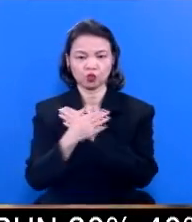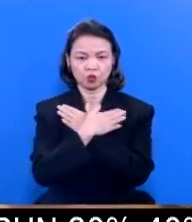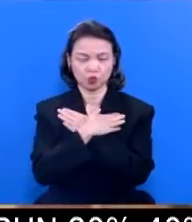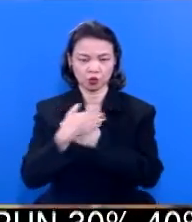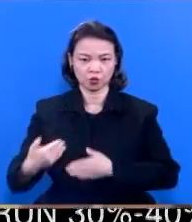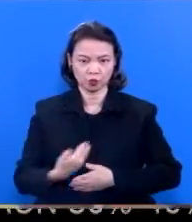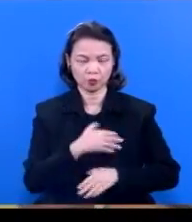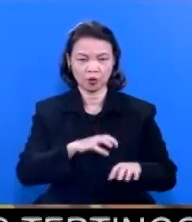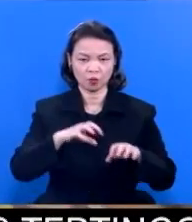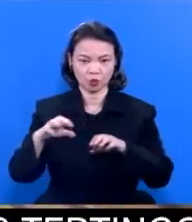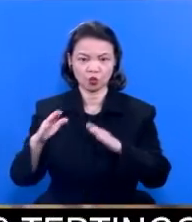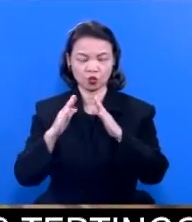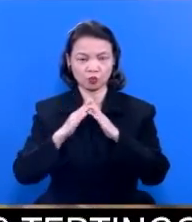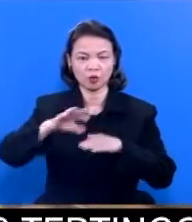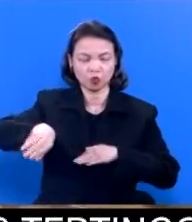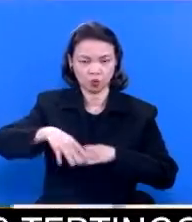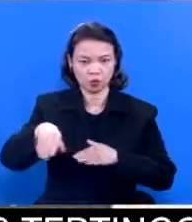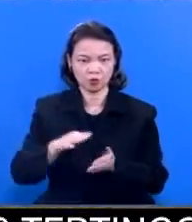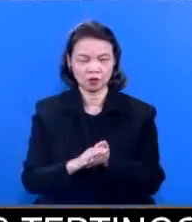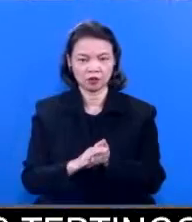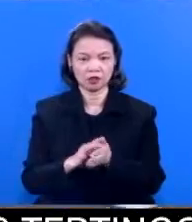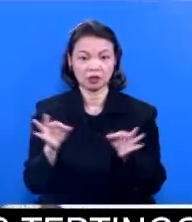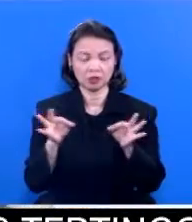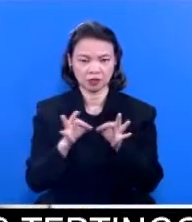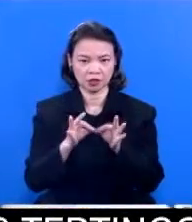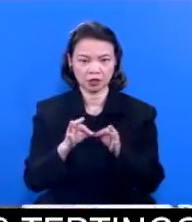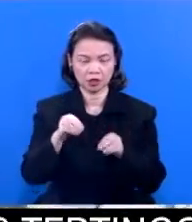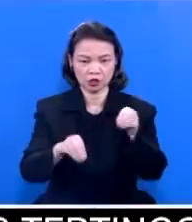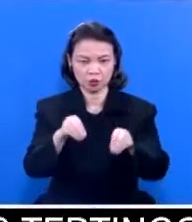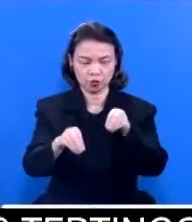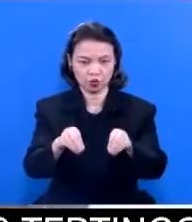dibawa pulang ke rumah duka yang tidak jauh dari kebun. Keluarga